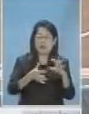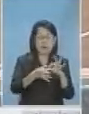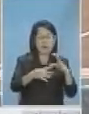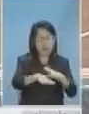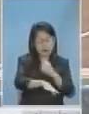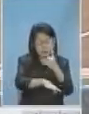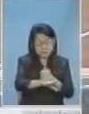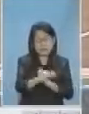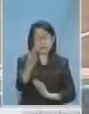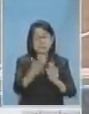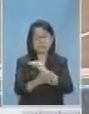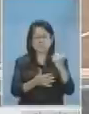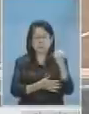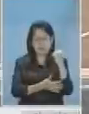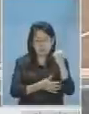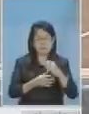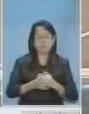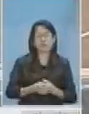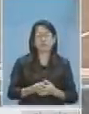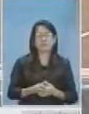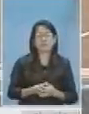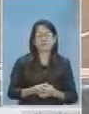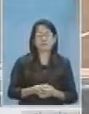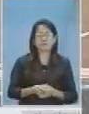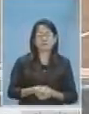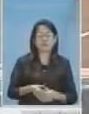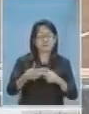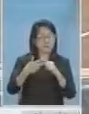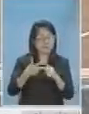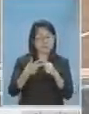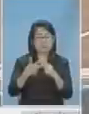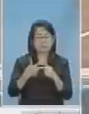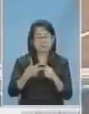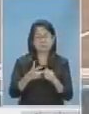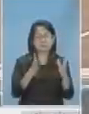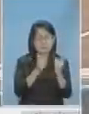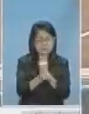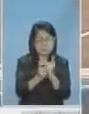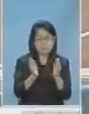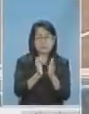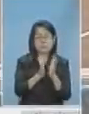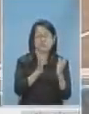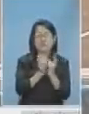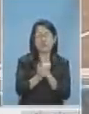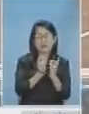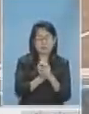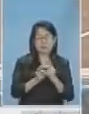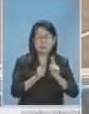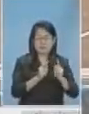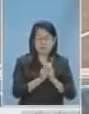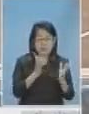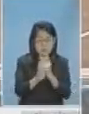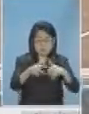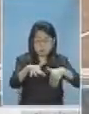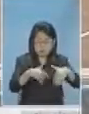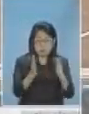ความมั่นคงครับ Political and Security Community ครับและเรื่องที่3คือเรื่องสังคมและวัฒนธรรมนะครับ Socio